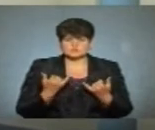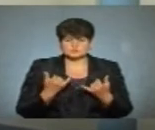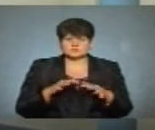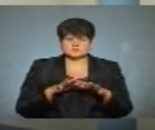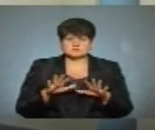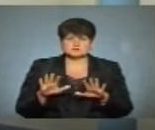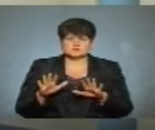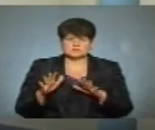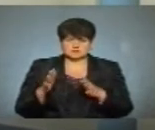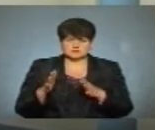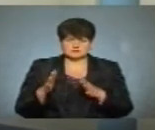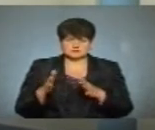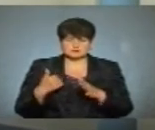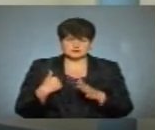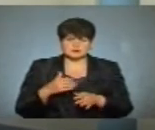місці події